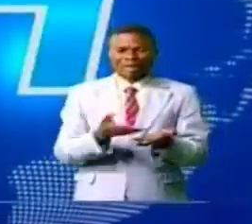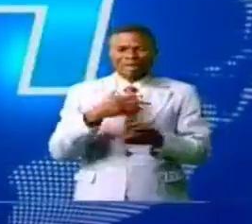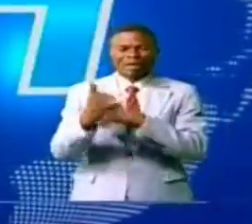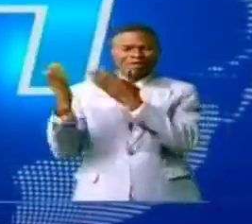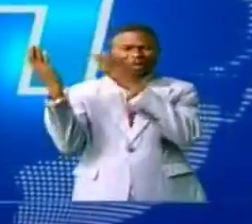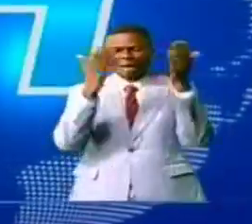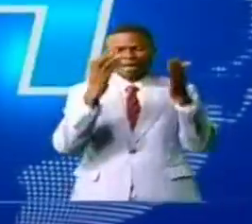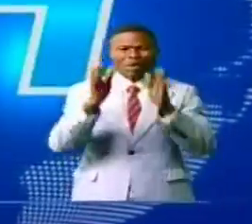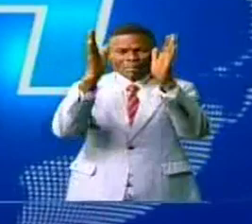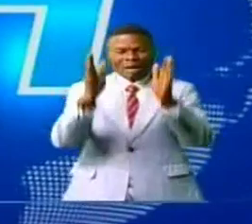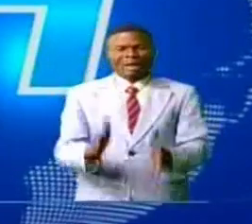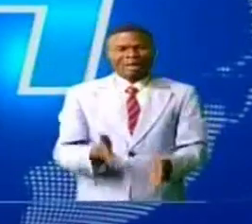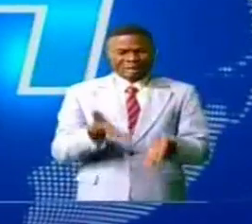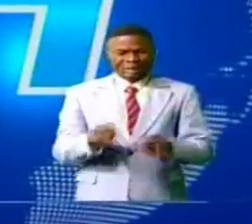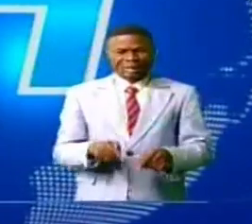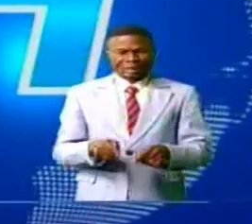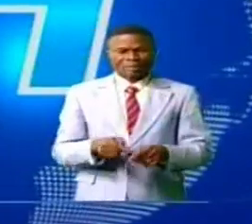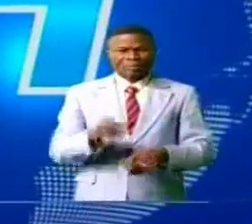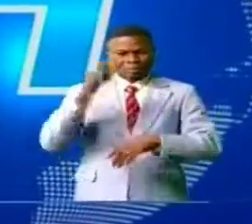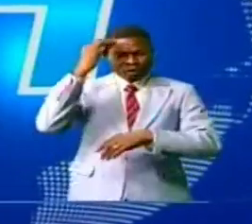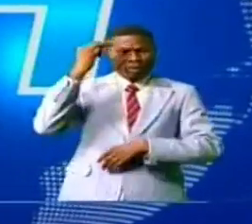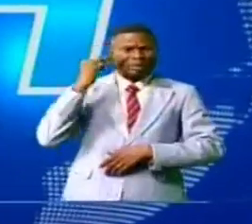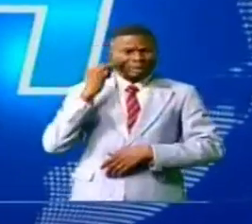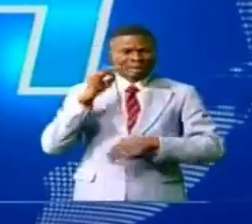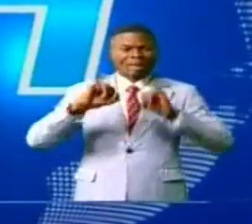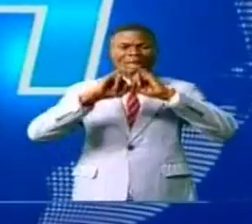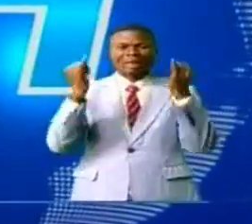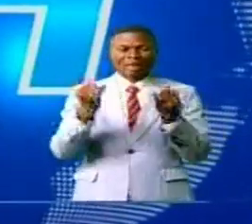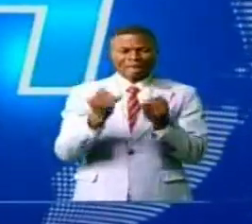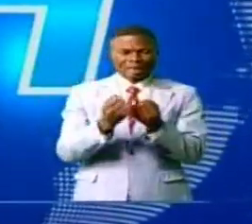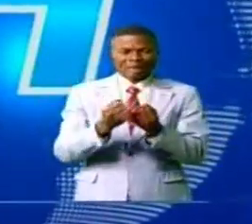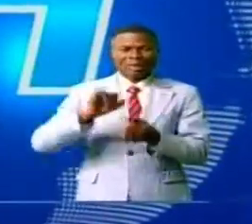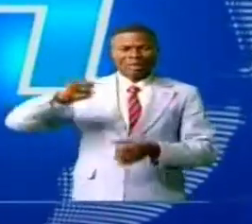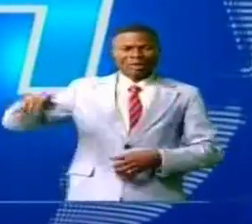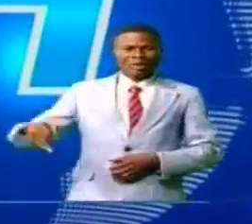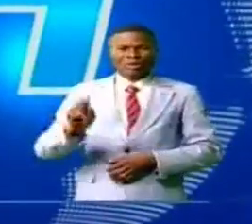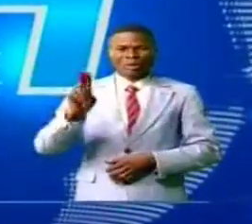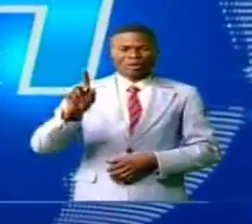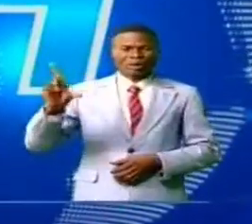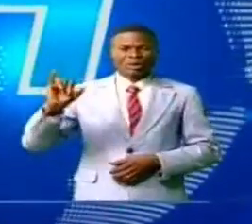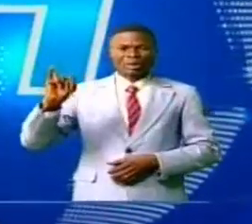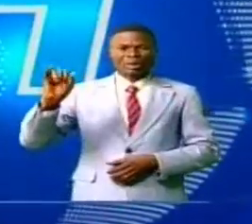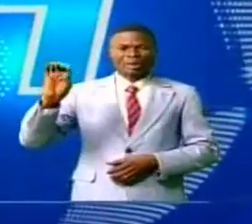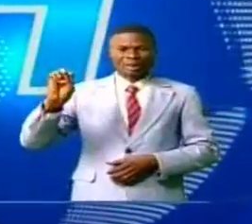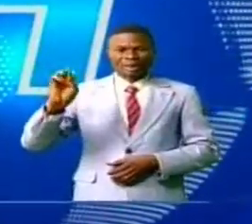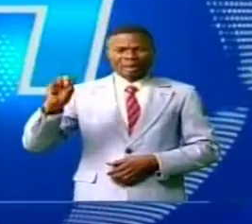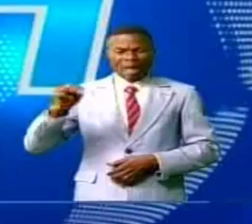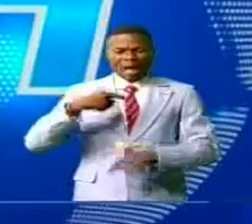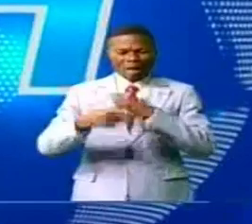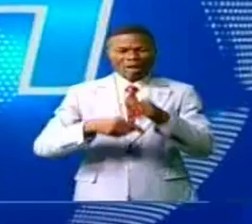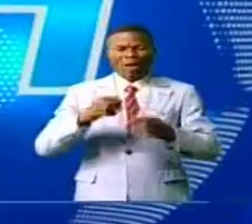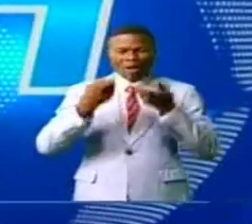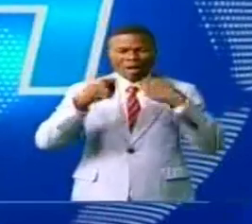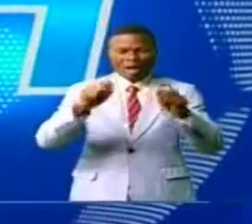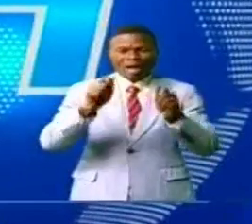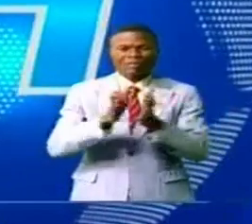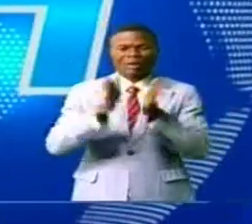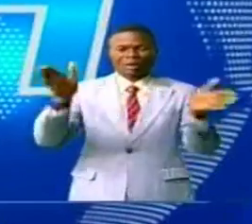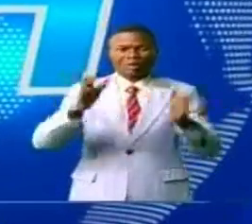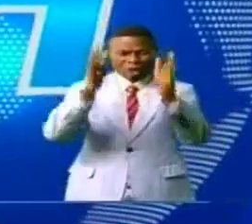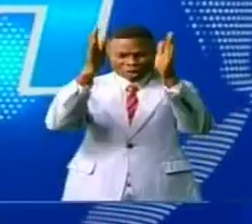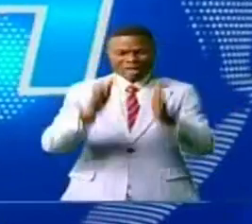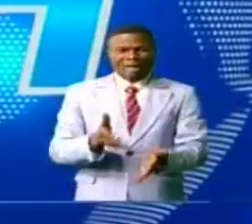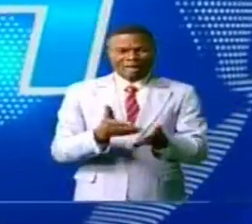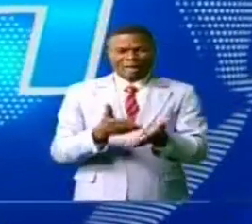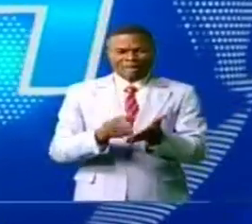commercialisation de ce sac. Le ministre de l'Industrie, Julien Paluku, a lancé aujourd'hui la vente officielle de ces